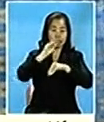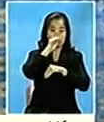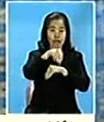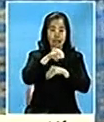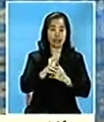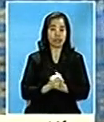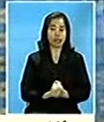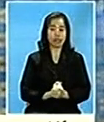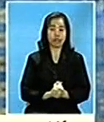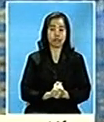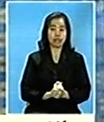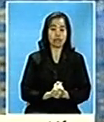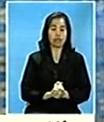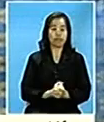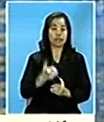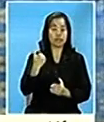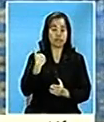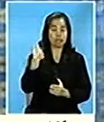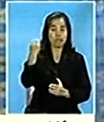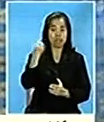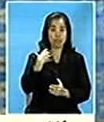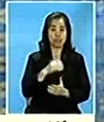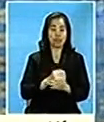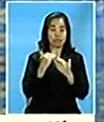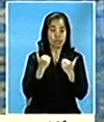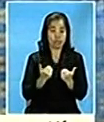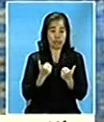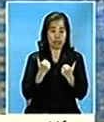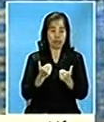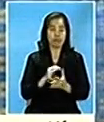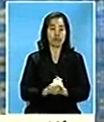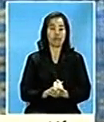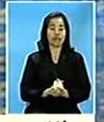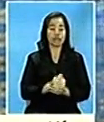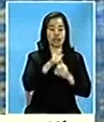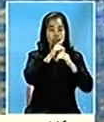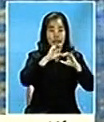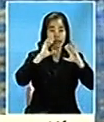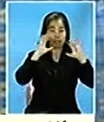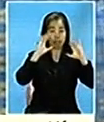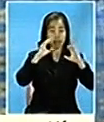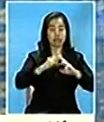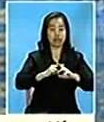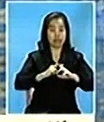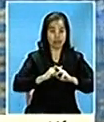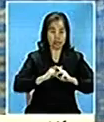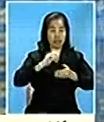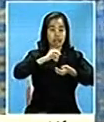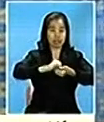คุณการหุ่นตระกูลได้กล่าวว่าถึงเวลาแล้วที่รัฐและเอกชนจะต้องมาร่วม